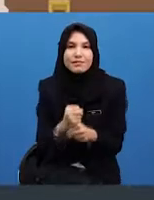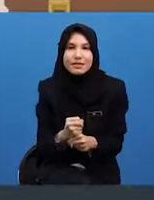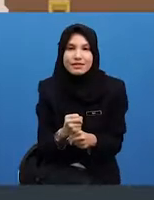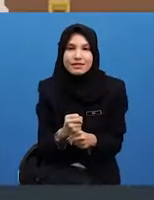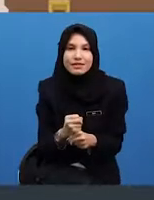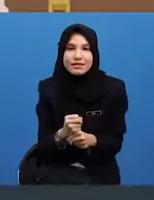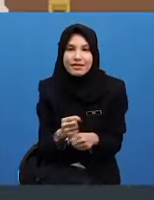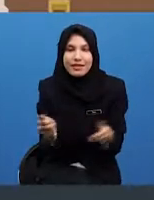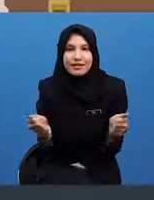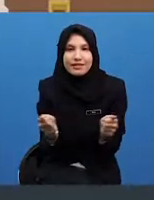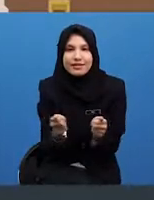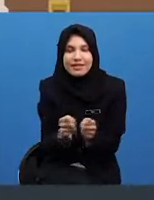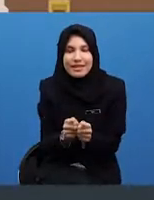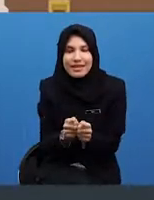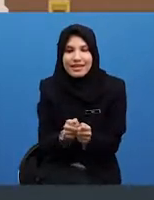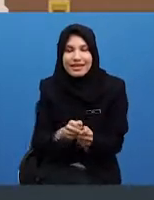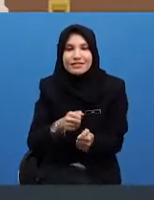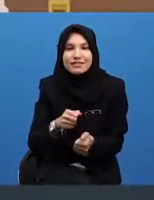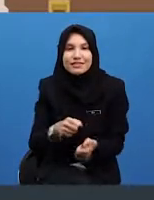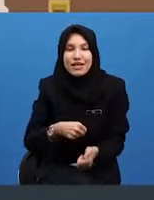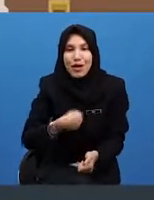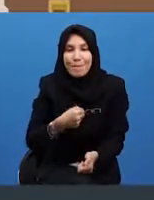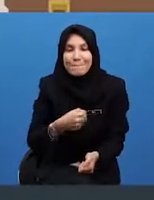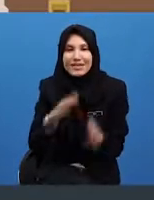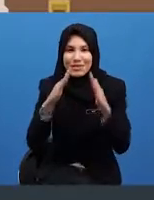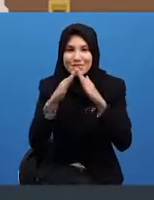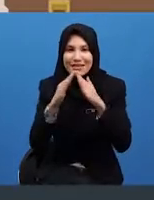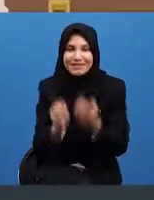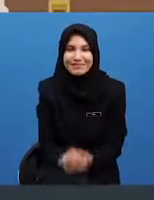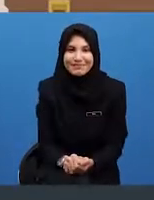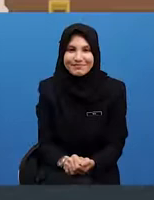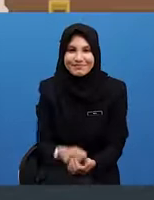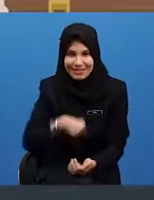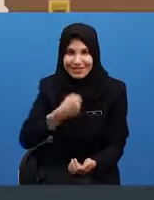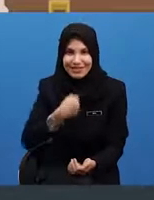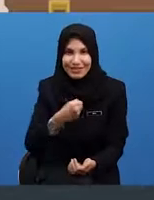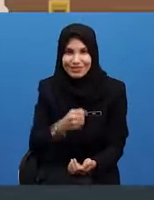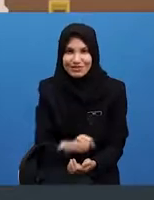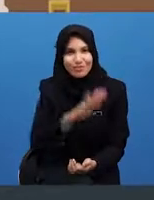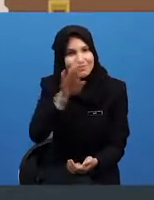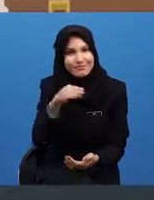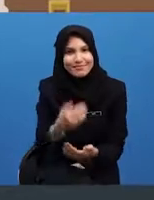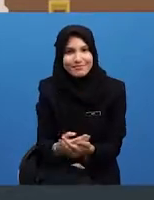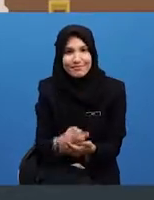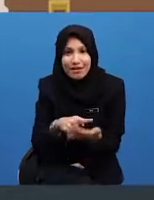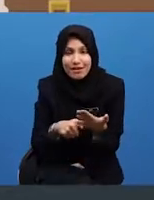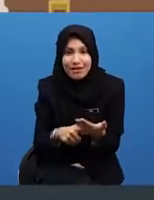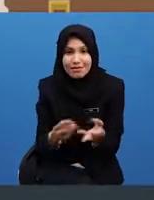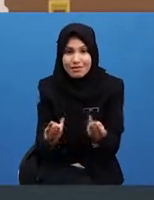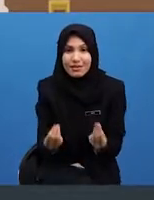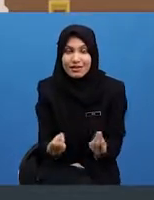dijalankan dengan lebih sempurna di rumah. Seronok tak murid-murid sekalian? Apa? Nak